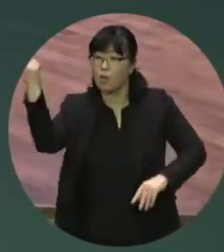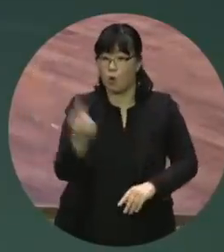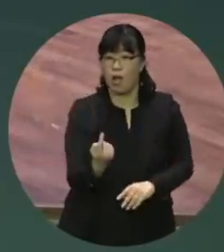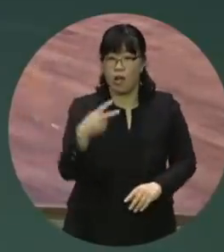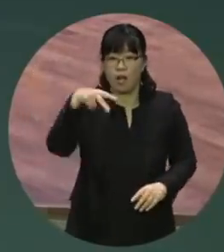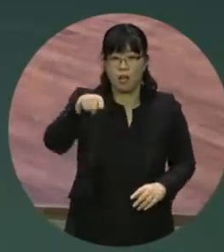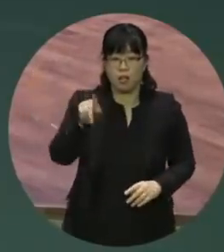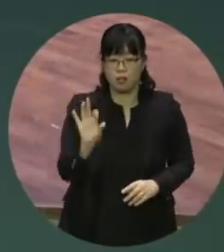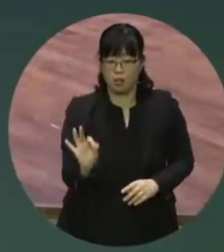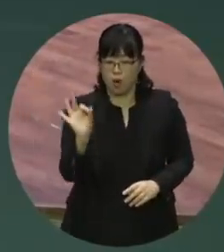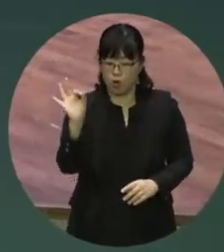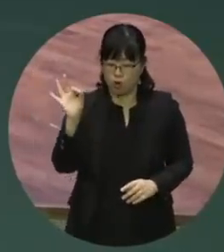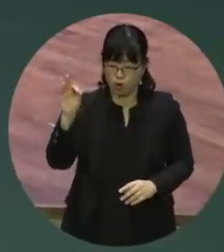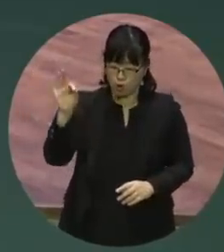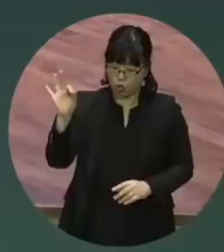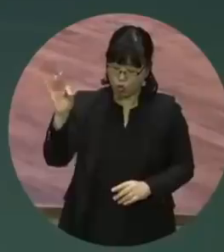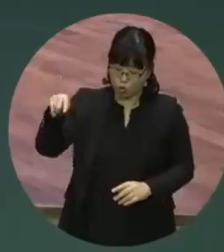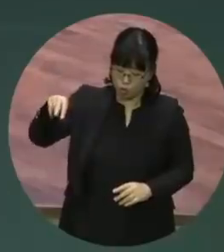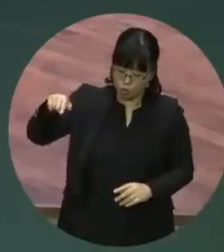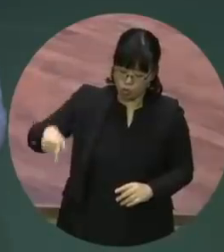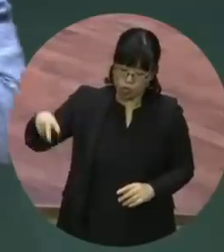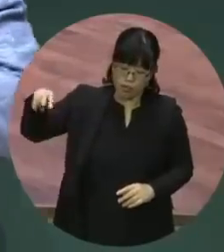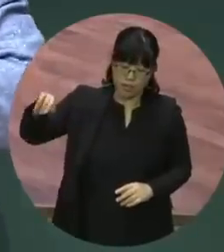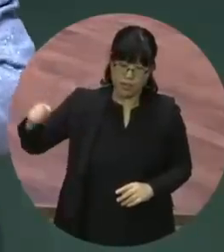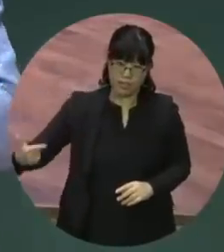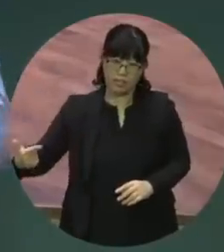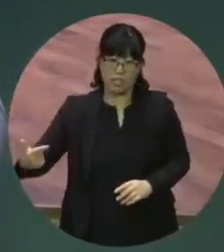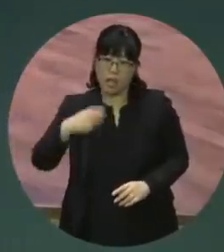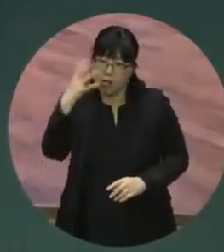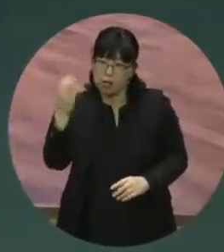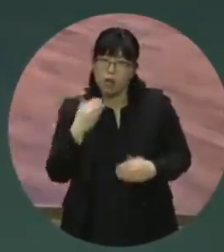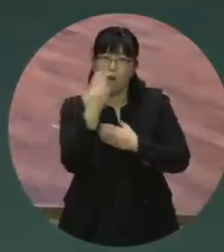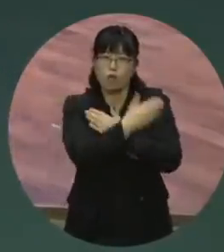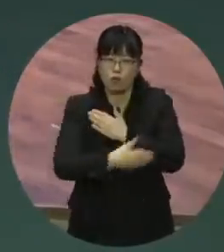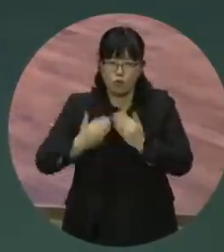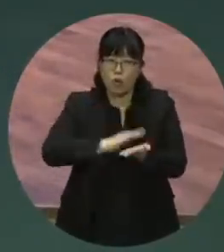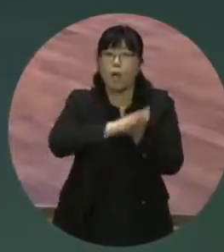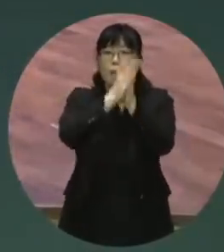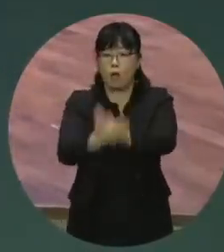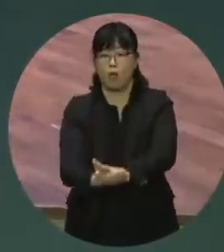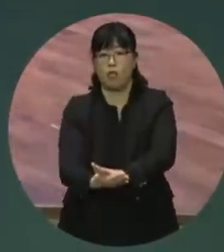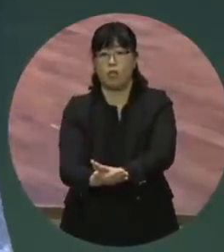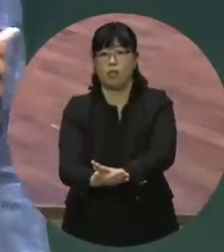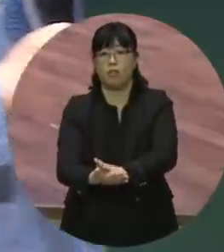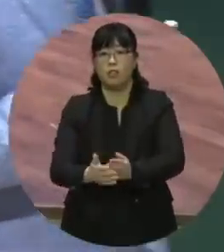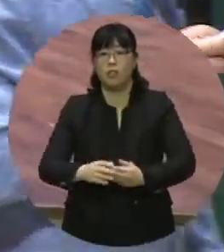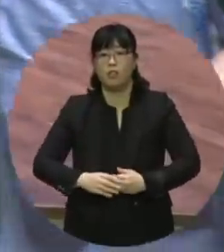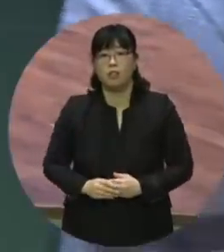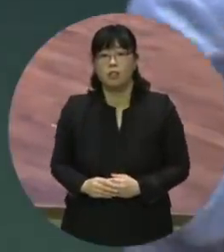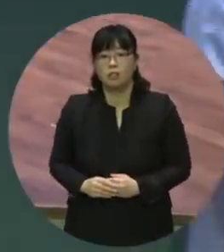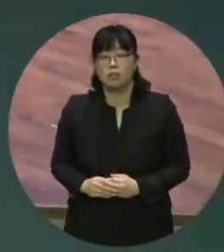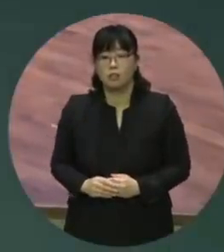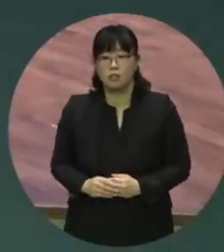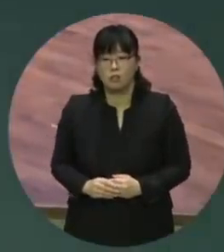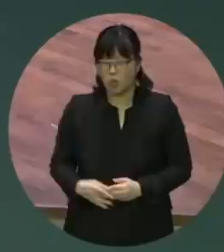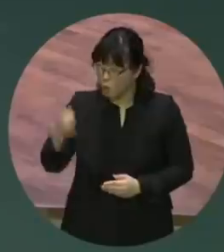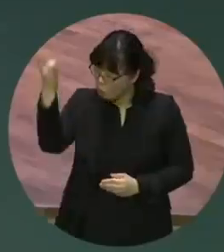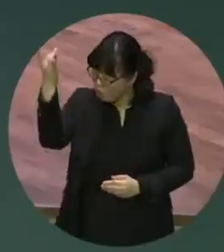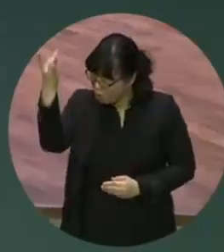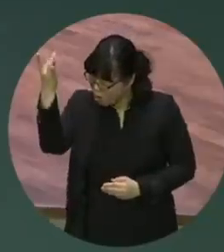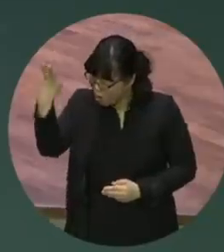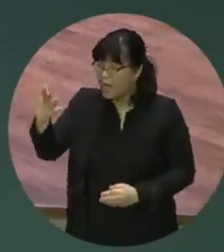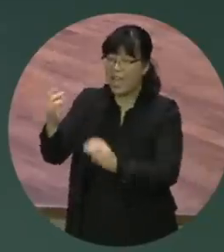6절로 8절입니다. 이게 올인한 거예요. 올인. 그는 근본